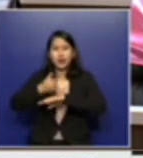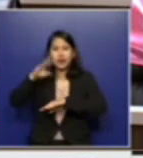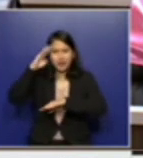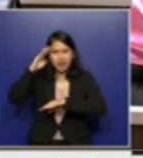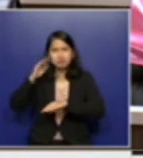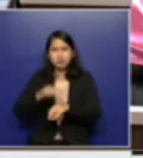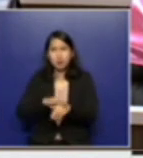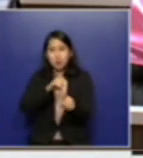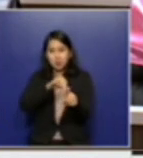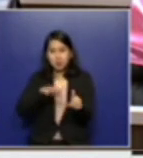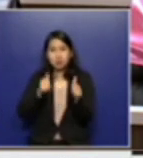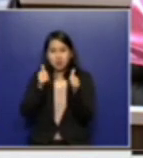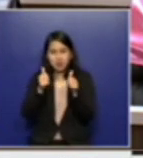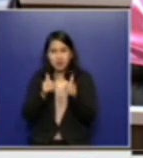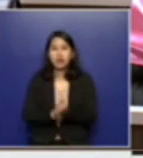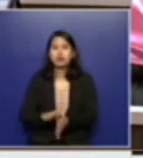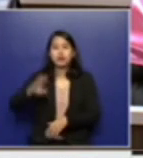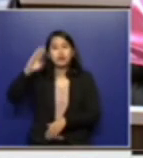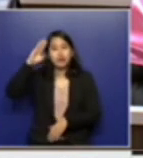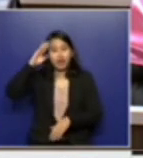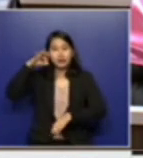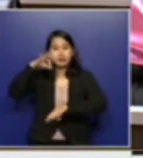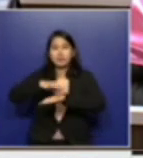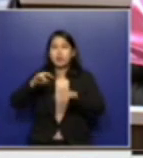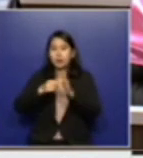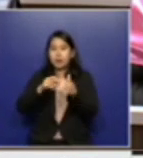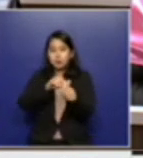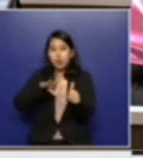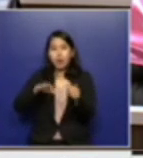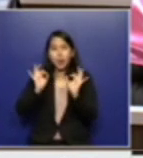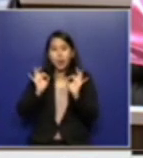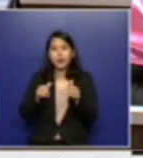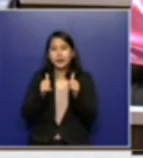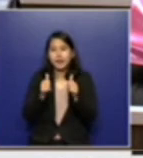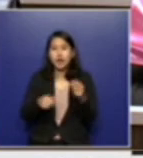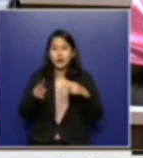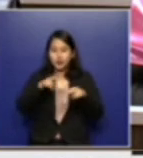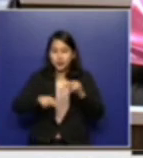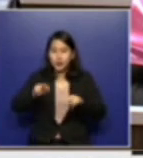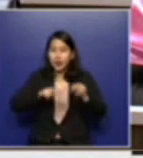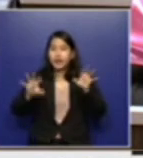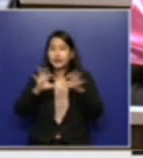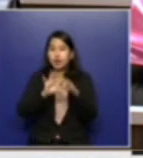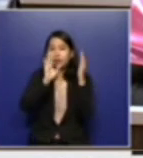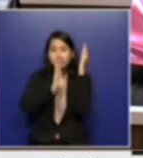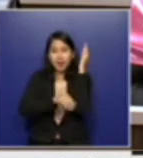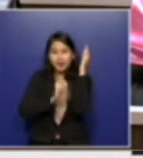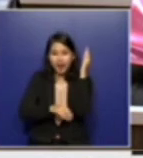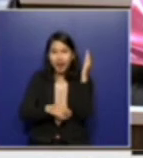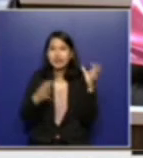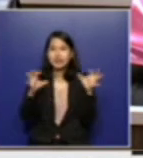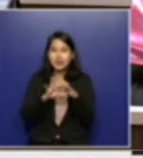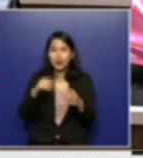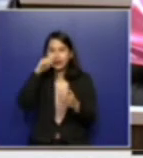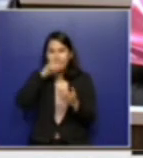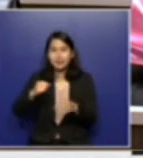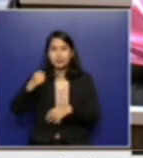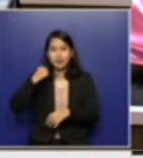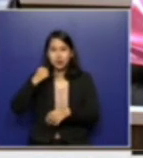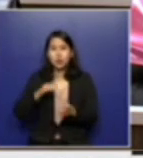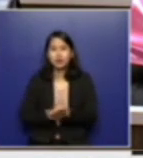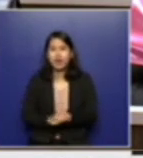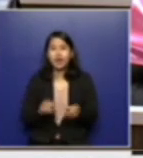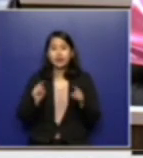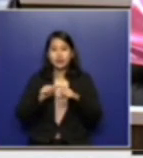เป็นผู้นำสูงท่านเป็นทหารท่านเป็นลีดเดอร์ชิพโอเคให้ท่านไปดูแลเกี่ยวกับเรื่องภาคใต้ดูแลความมั่นคงว่าไปแต่การ